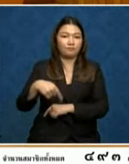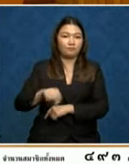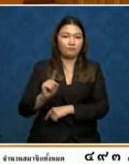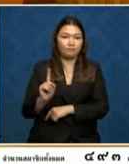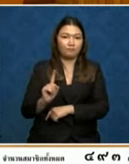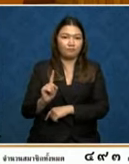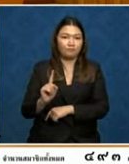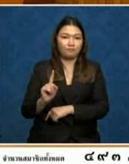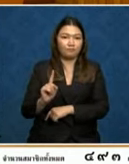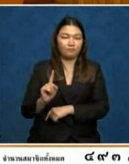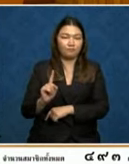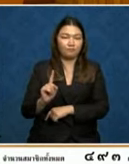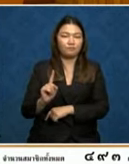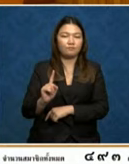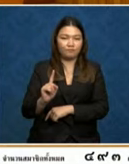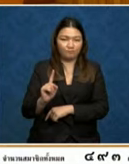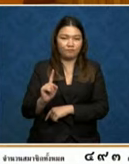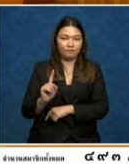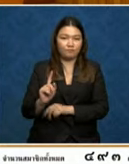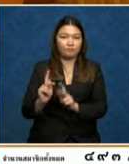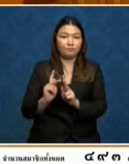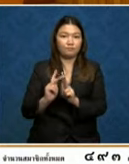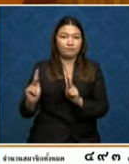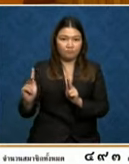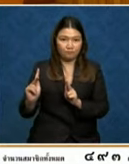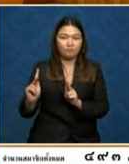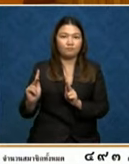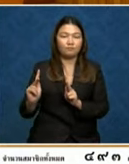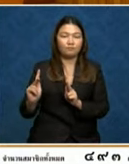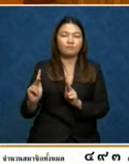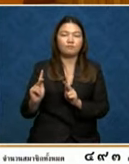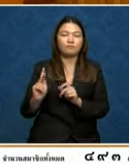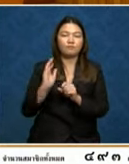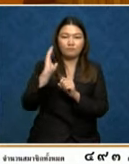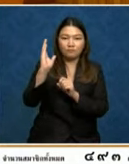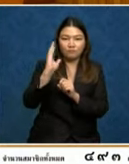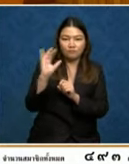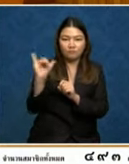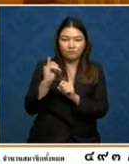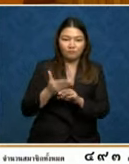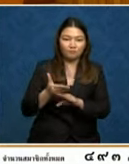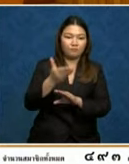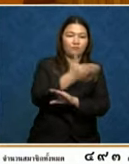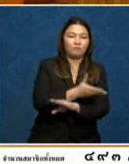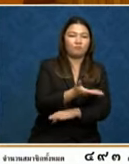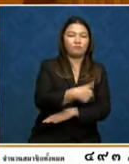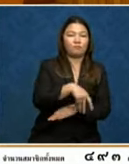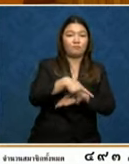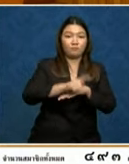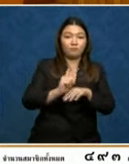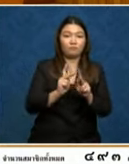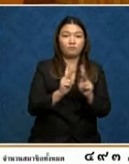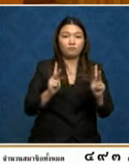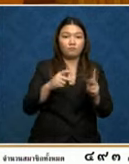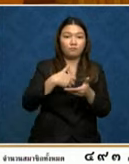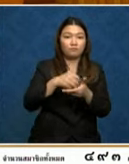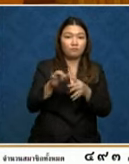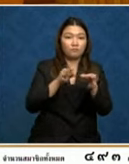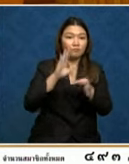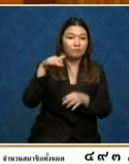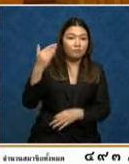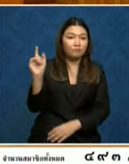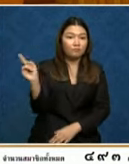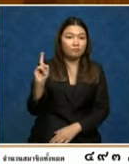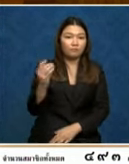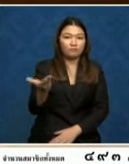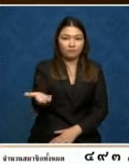เดียวก่อนที่จะให้ สุขวปลายติด หรอตามเรีบมาตราขอเชญท่านประทานขนกรมิการ มีอะไรจะที่เจอก่อนครั เชิญ